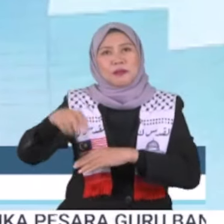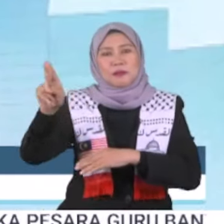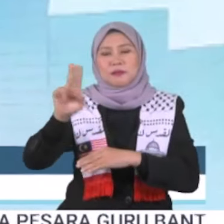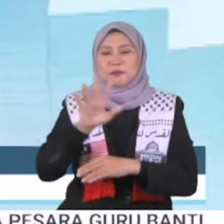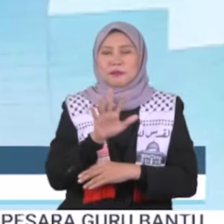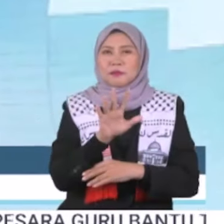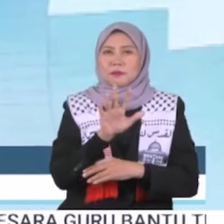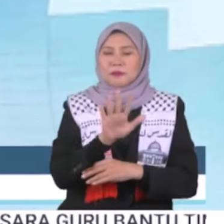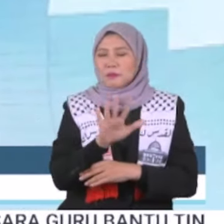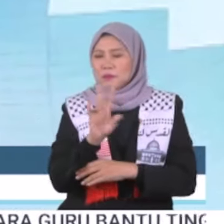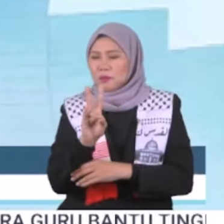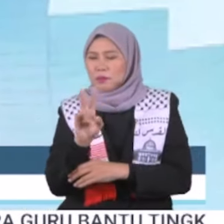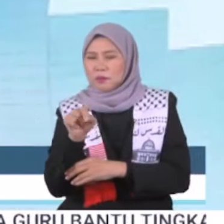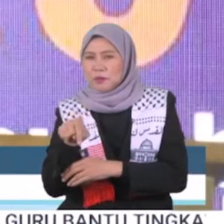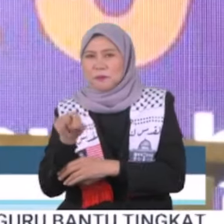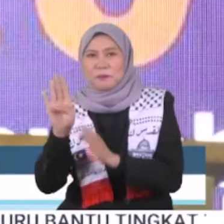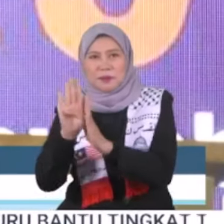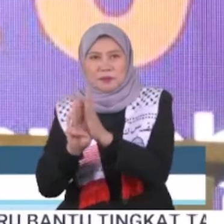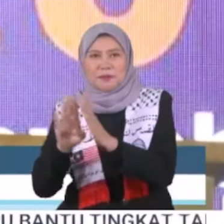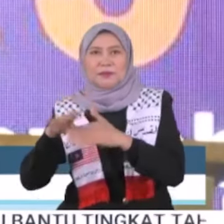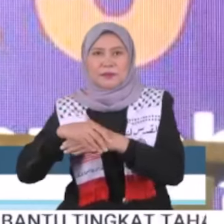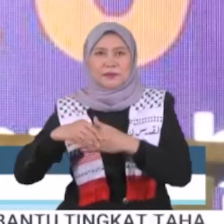RM53.72 bilion. Jumlah